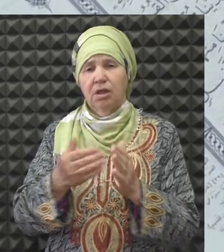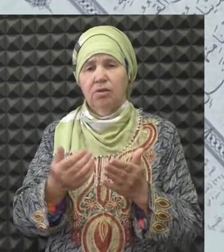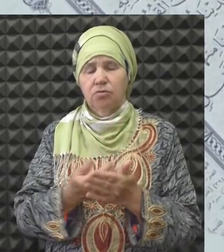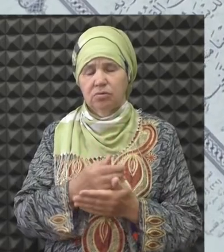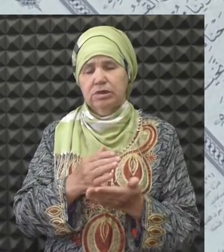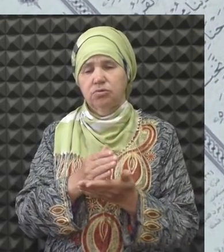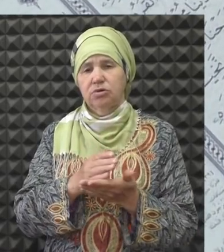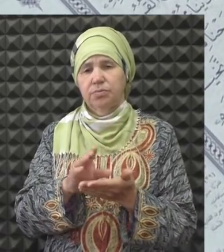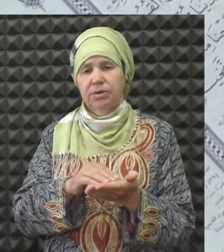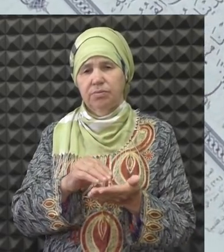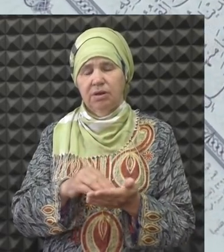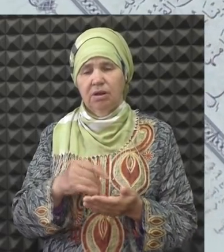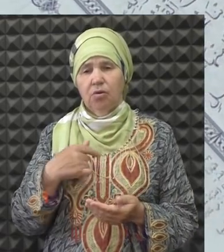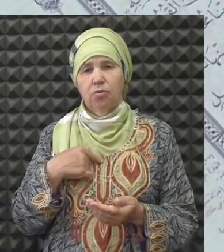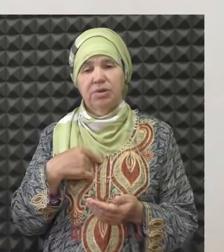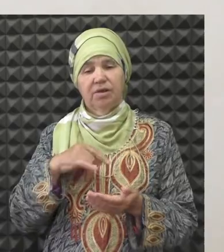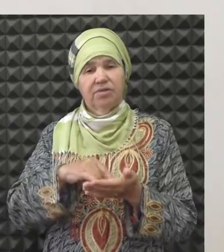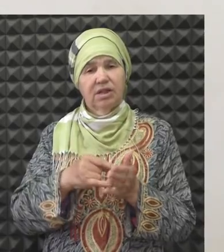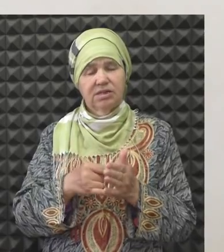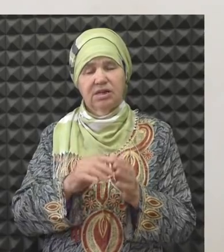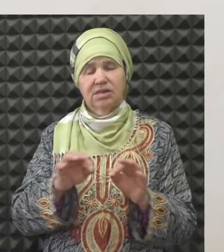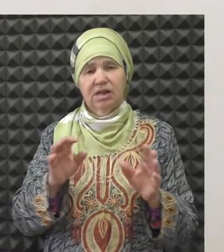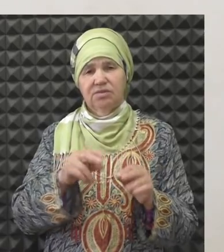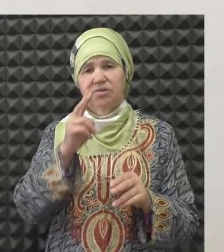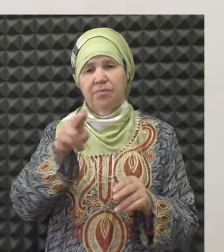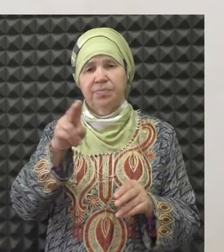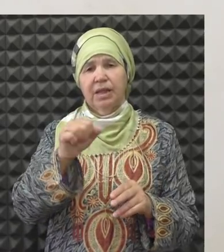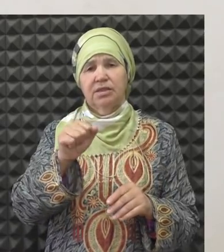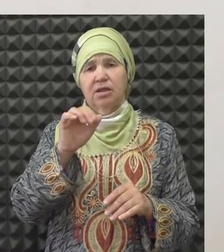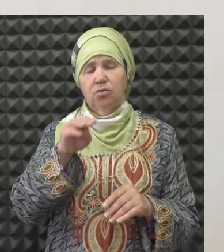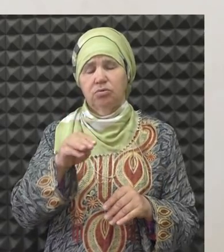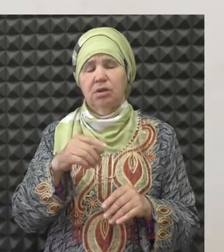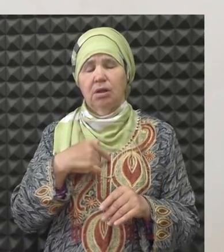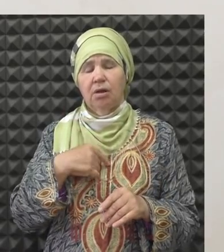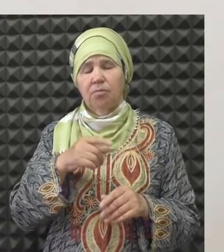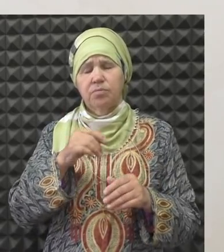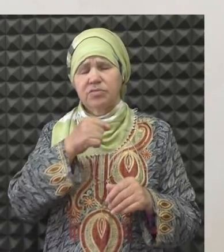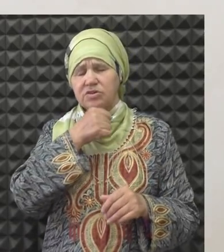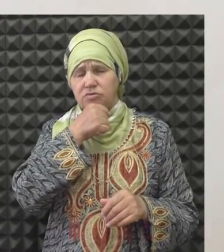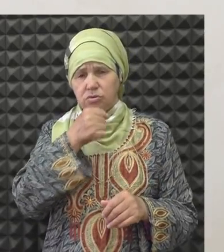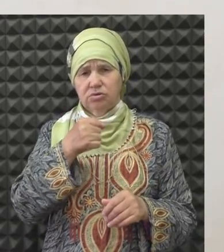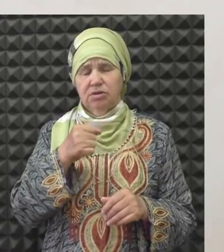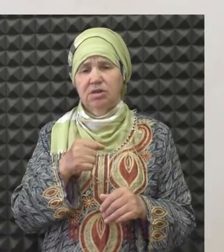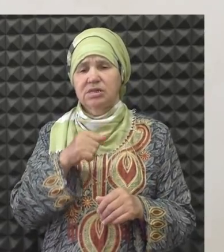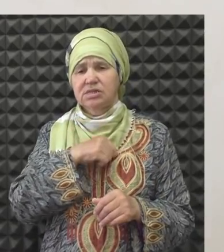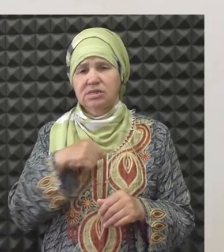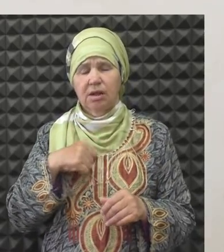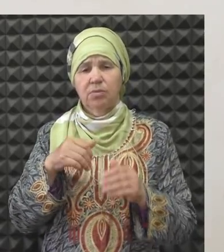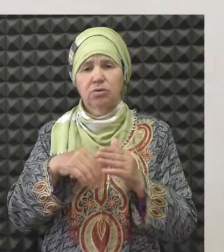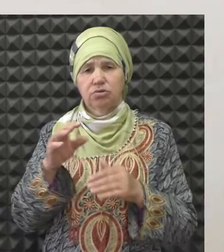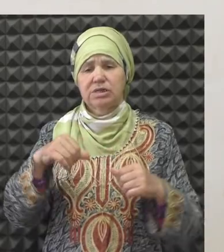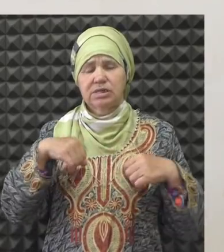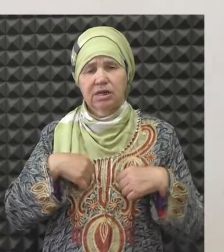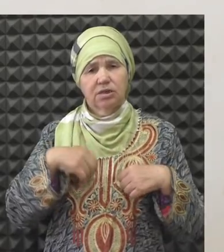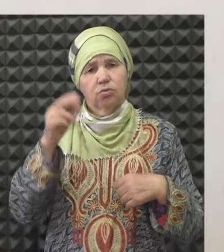новое могут служить примером. В моем классе учатся люди, которые очень преклонного возраста и